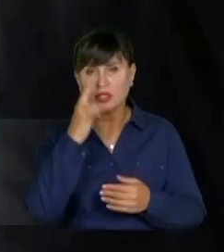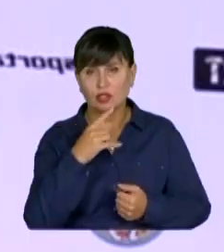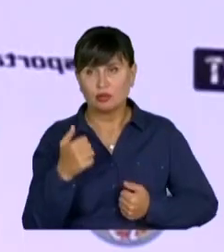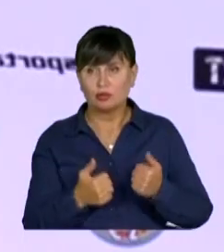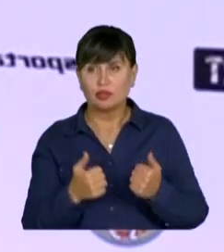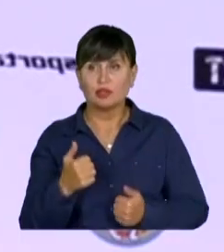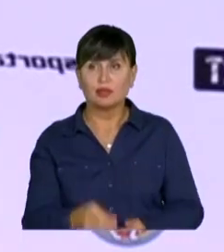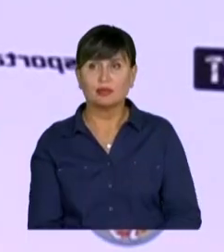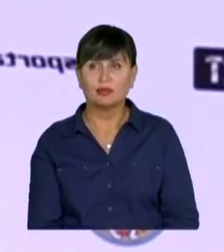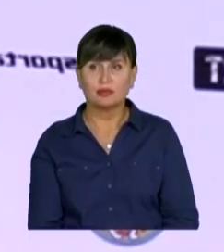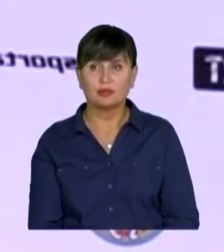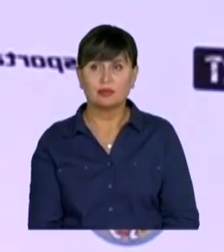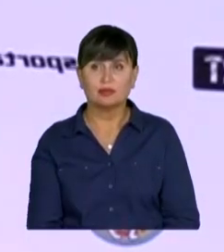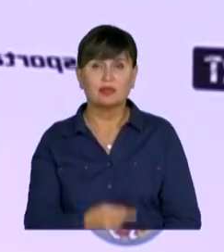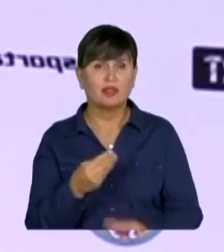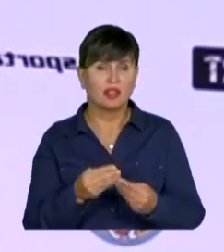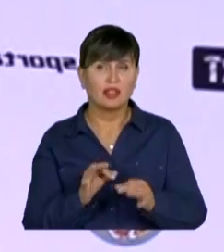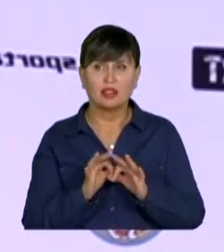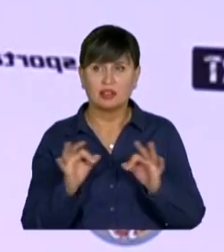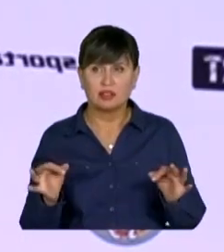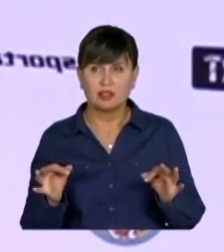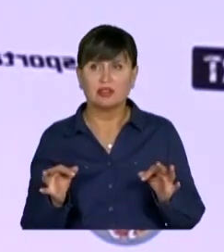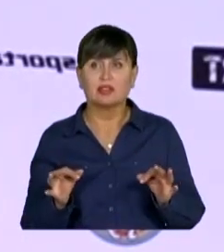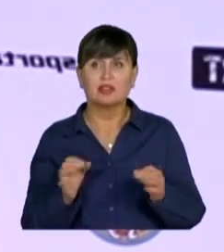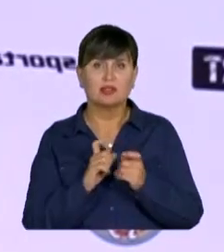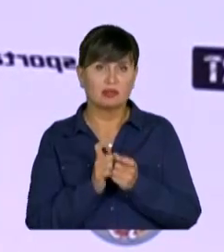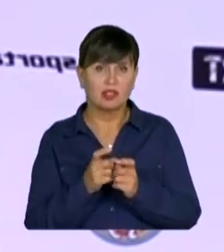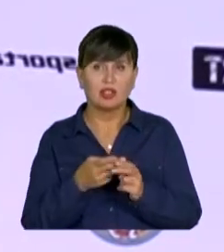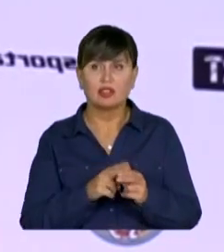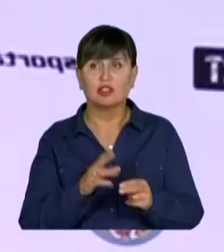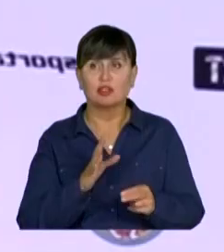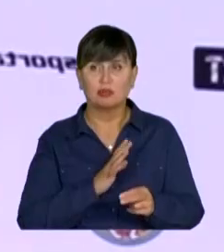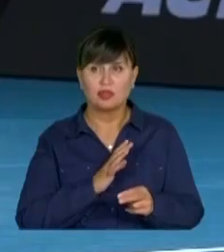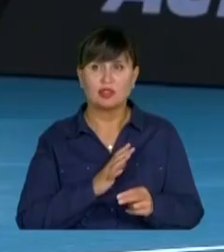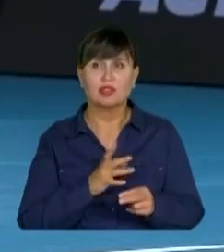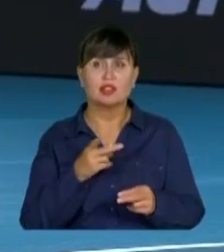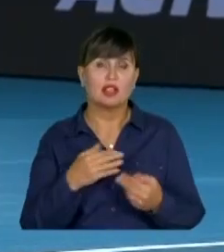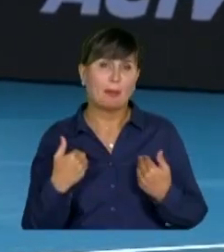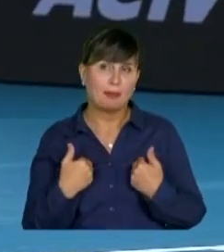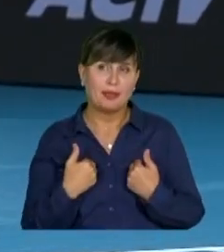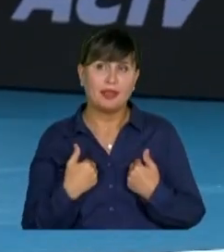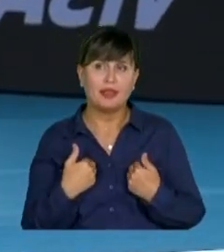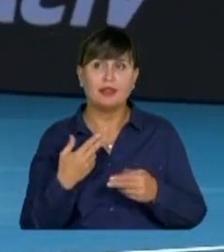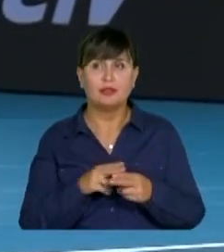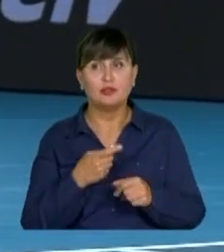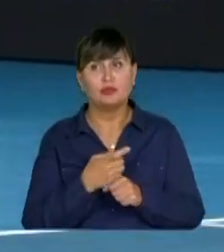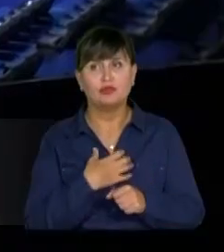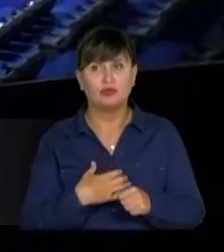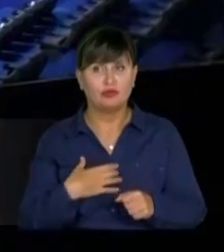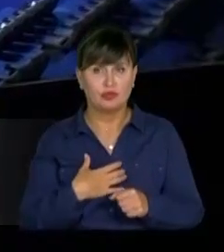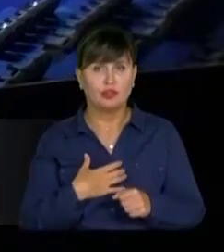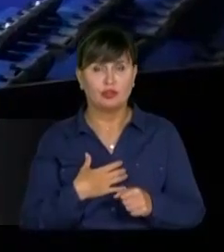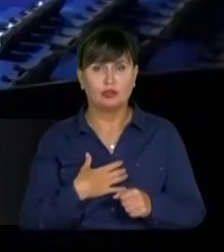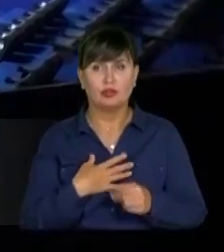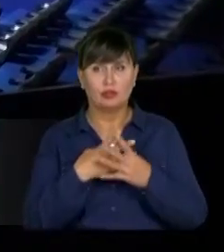турнира. Он играл, на самом деле, очень здорово. Счет не отражает борьбы, которая была на корте. Для меня, естественно, было очень важно пробиться в основную